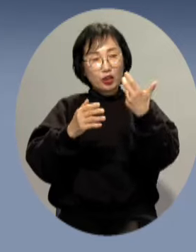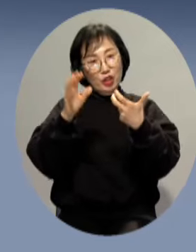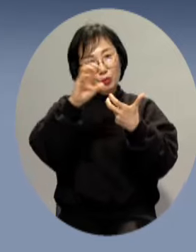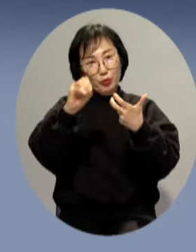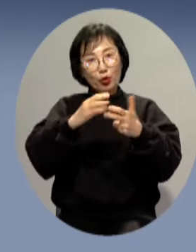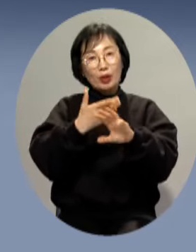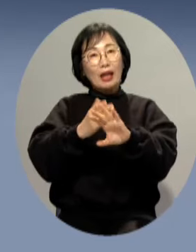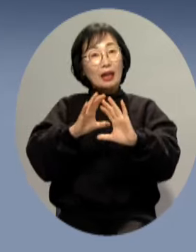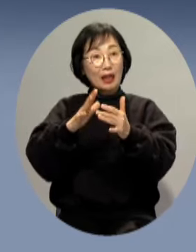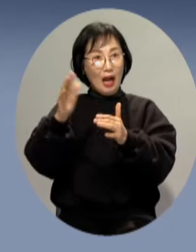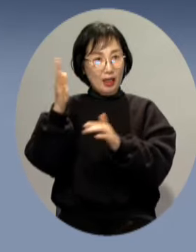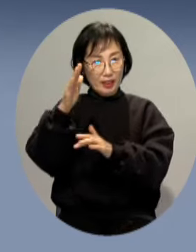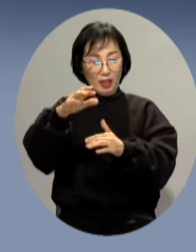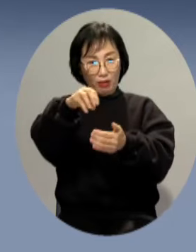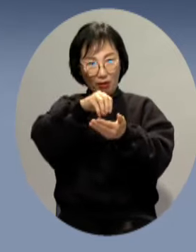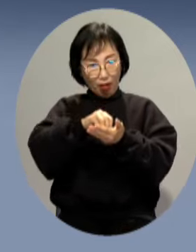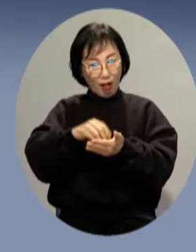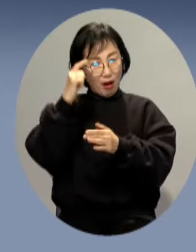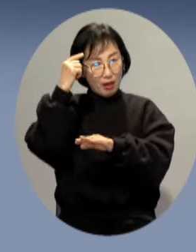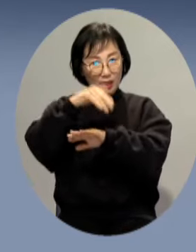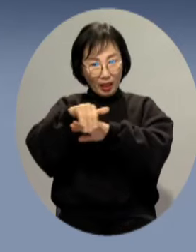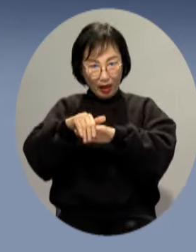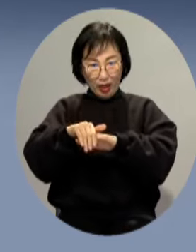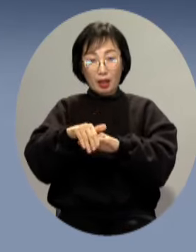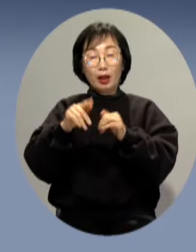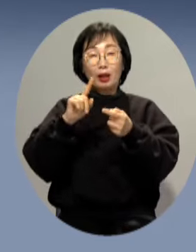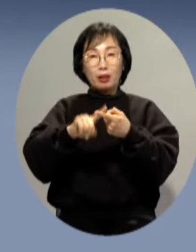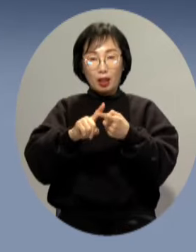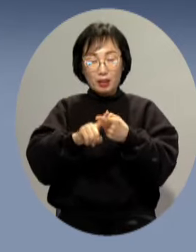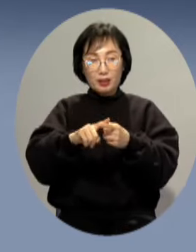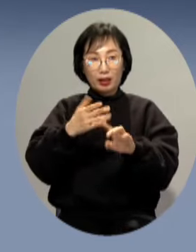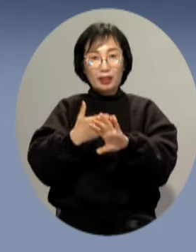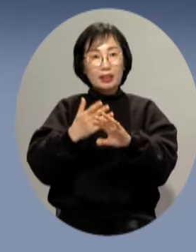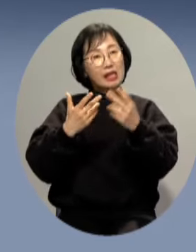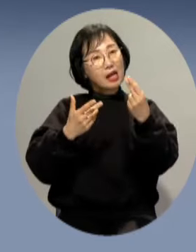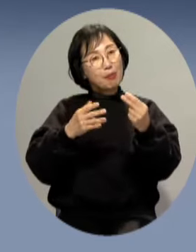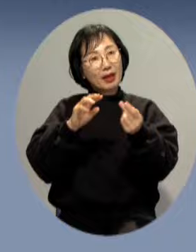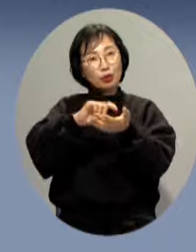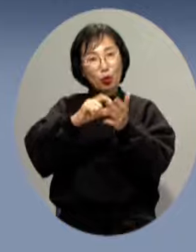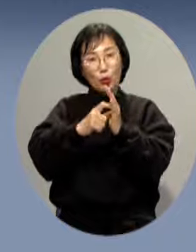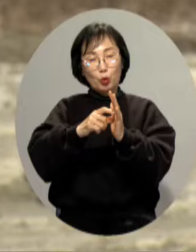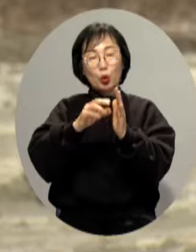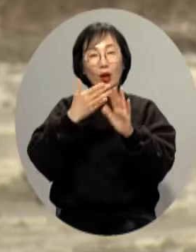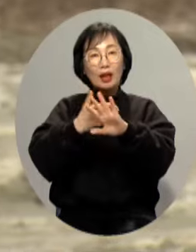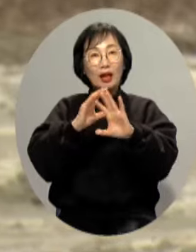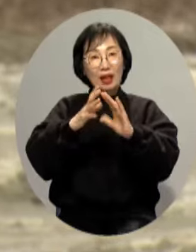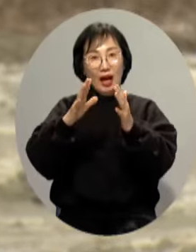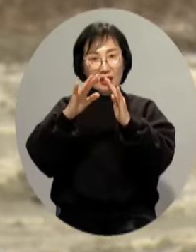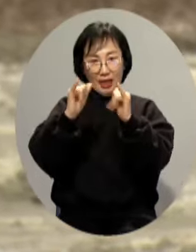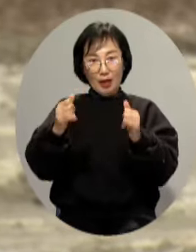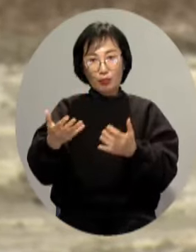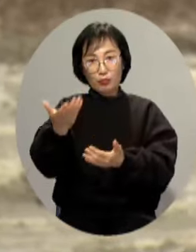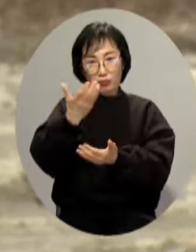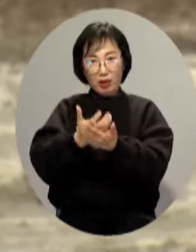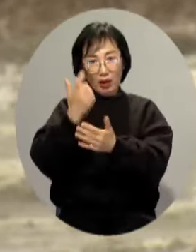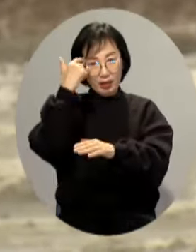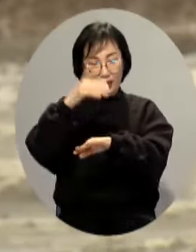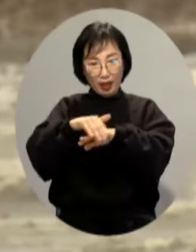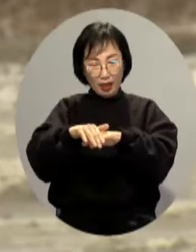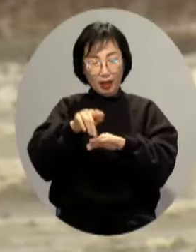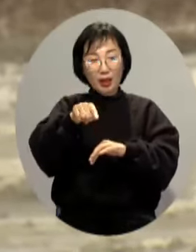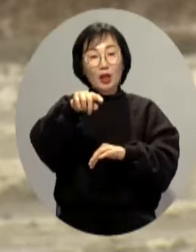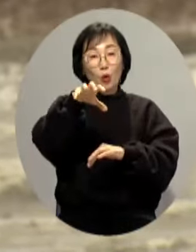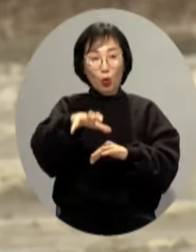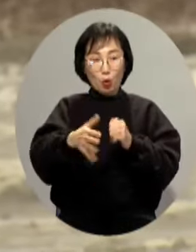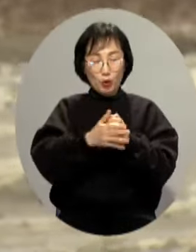목표. 2040년까지 7만 명의 인구유입 효과를 기대하고 있습니다. 지난해 여름 세계 스카우트